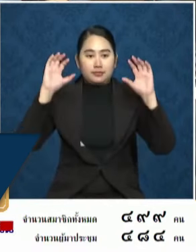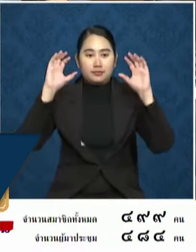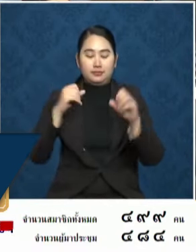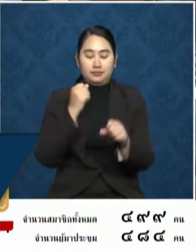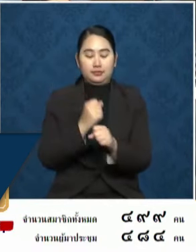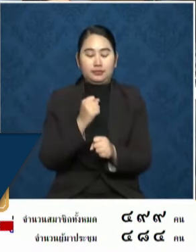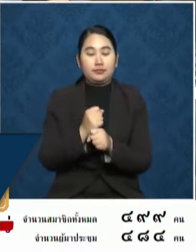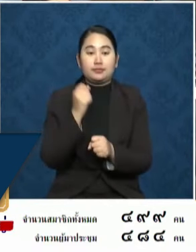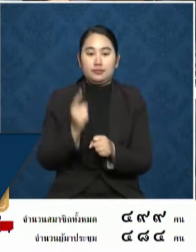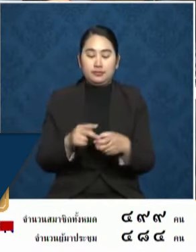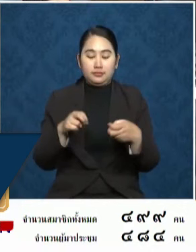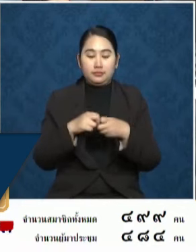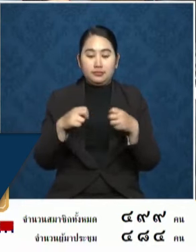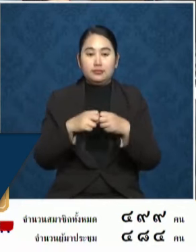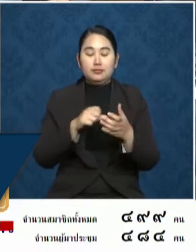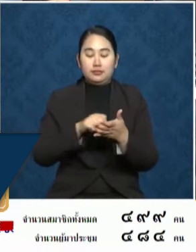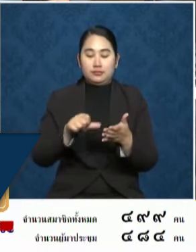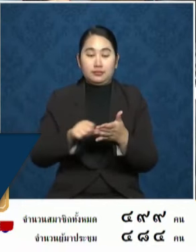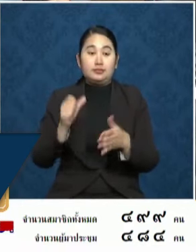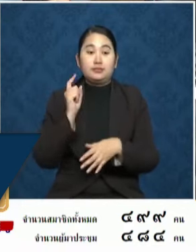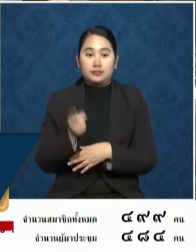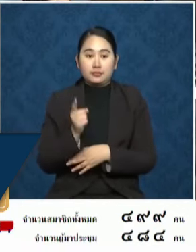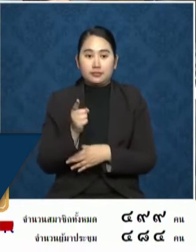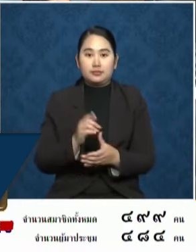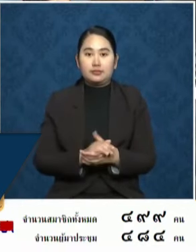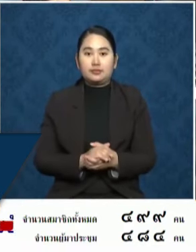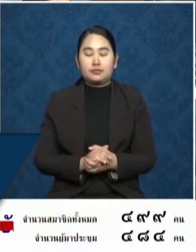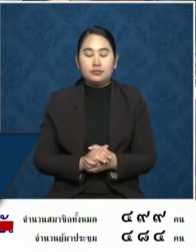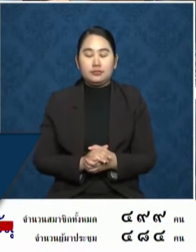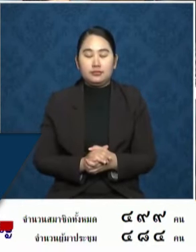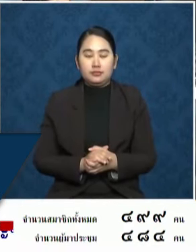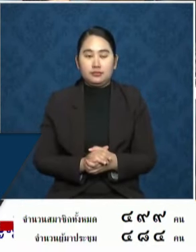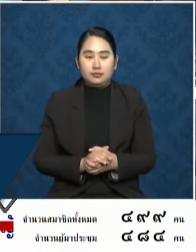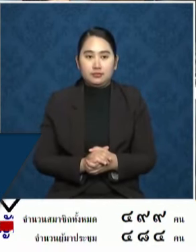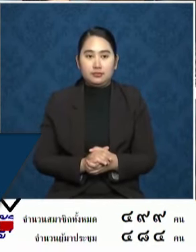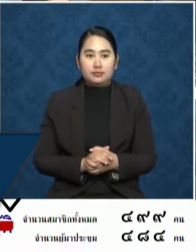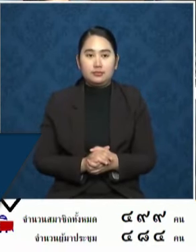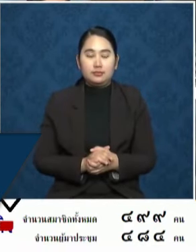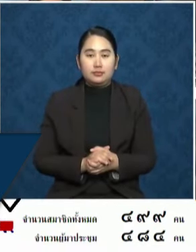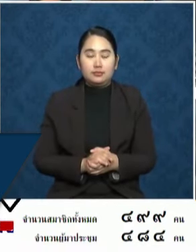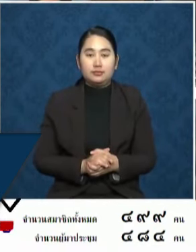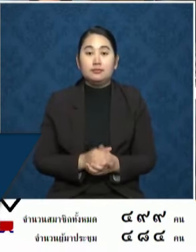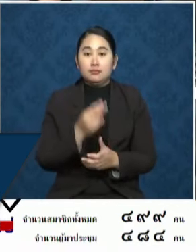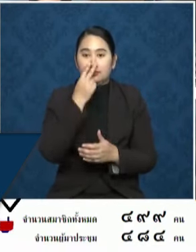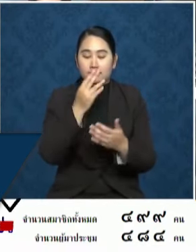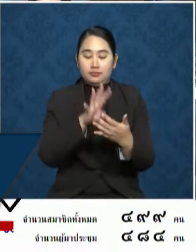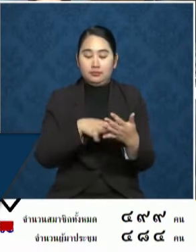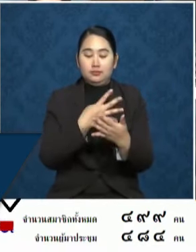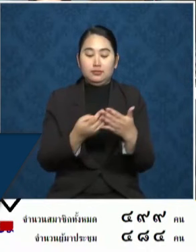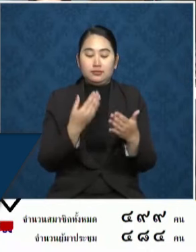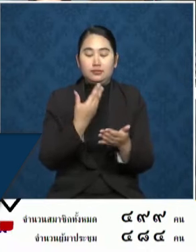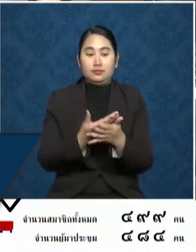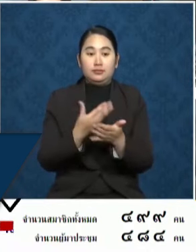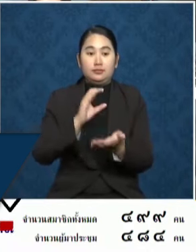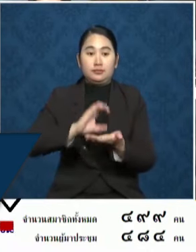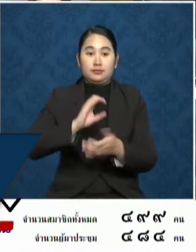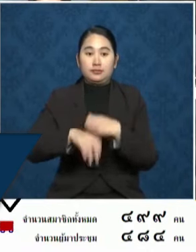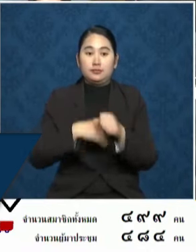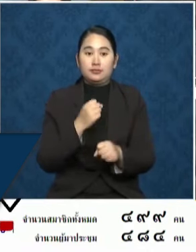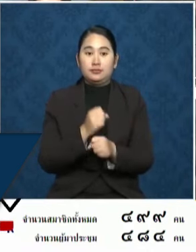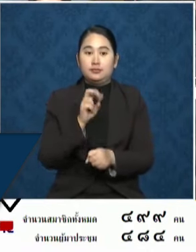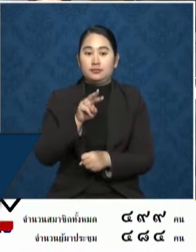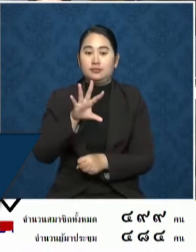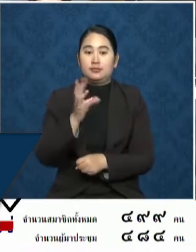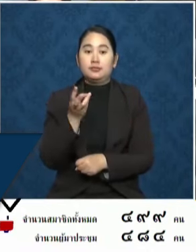กับการแก้ไขปัญหาภัยแล้งให้กับพี่น้องเกษตรกรมากกว่ารัฐบาลก่อนเพราะจากงบปี 67ที่อยู่ในมือผมนี่